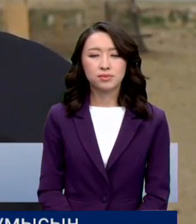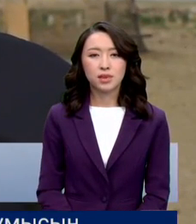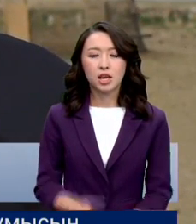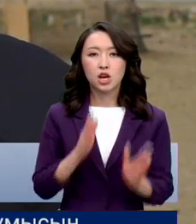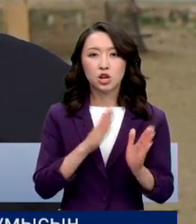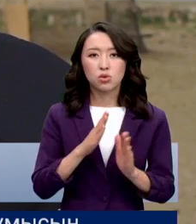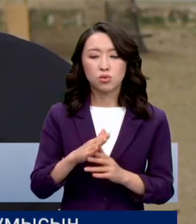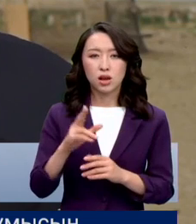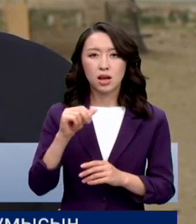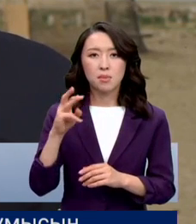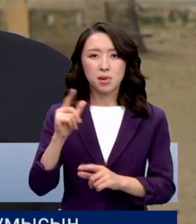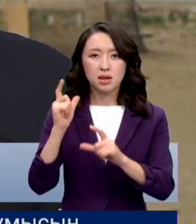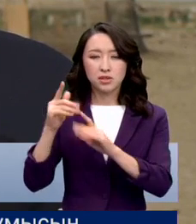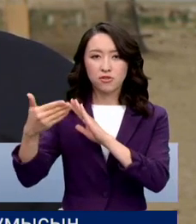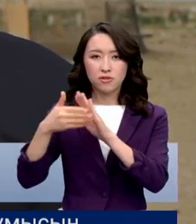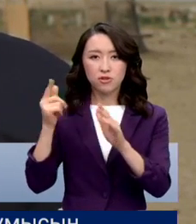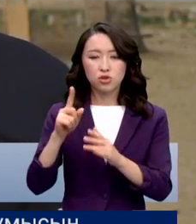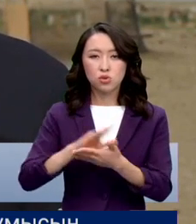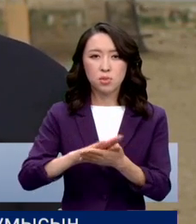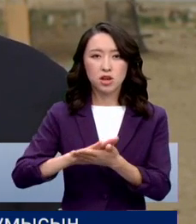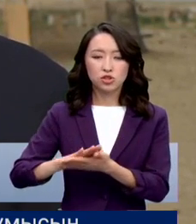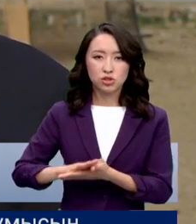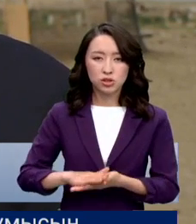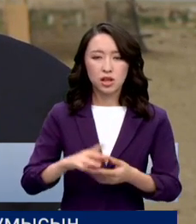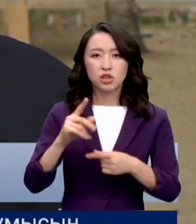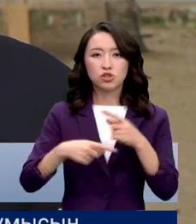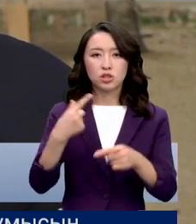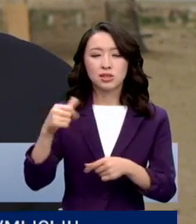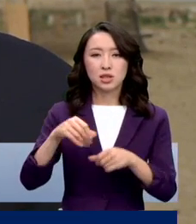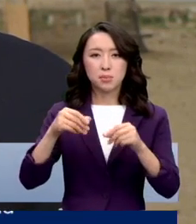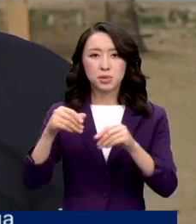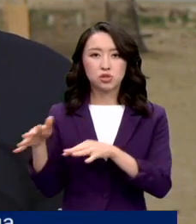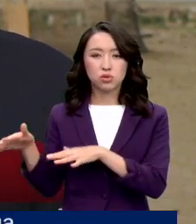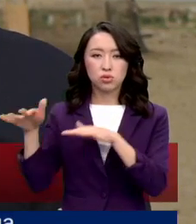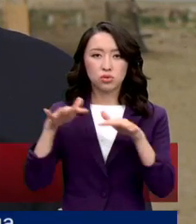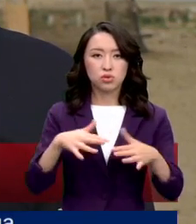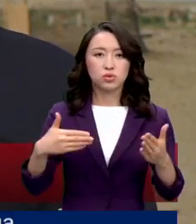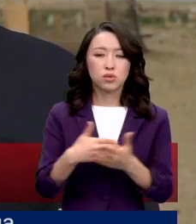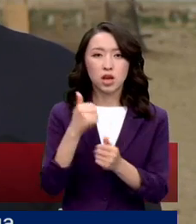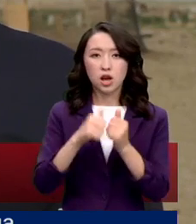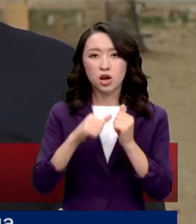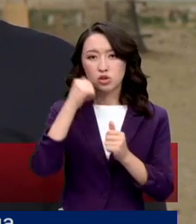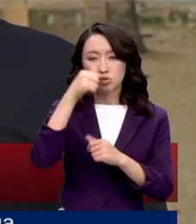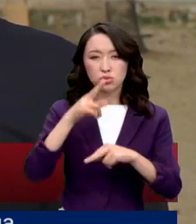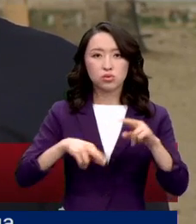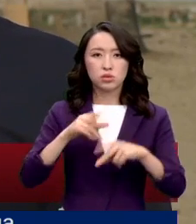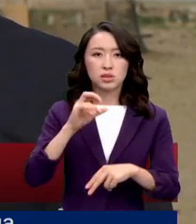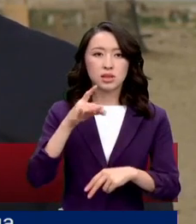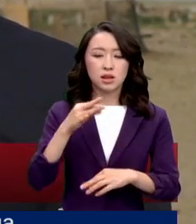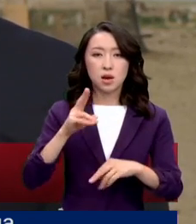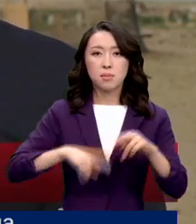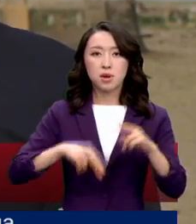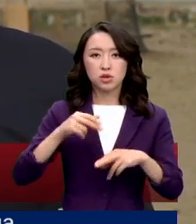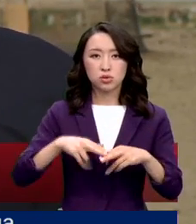Регулярно нанимаем КАМАЗы, чтобы очистить дворы. Через неделю песок снова наступает. Почти каждый год перестраиваем сараи, но постройки